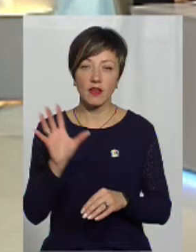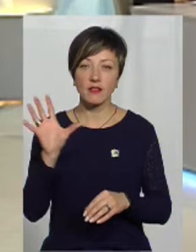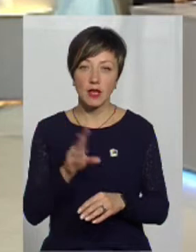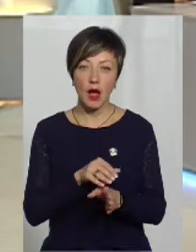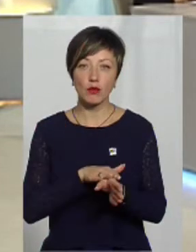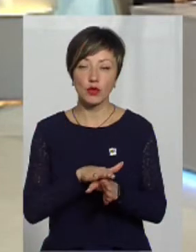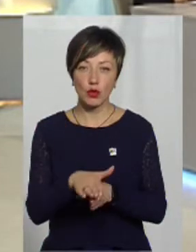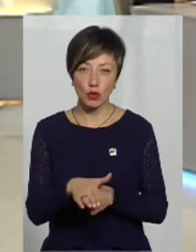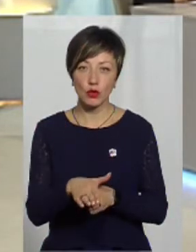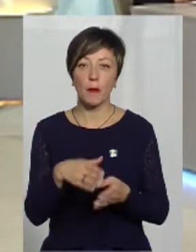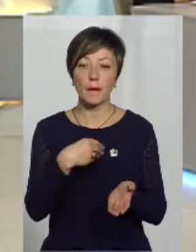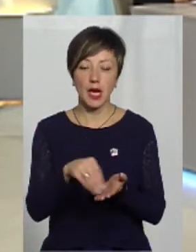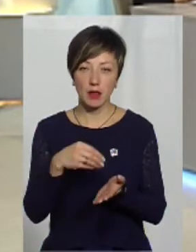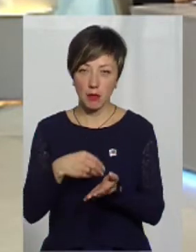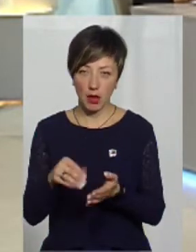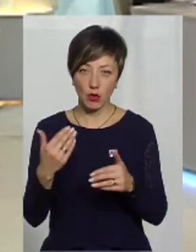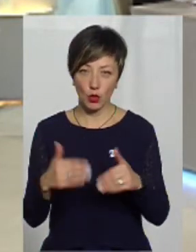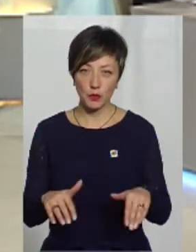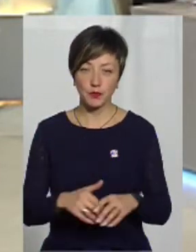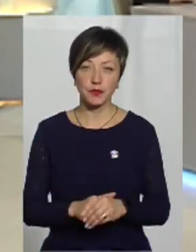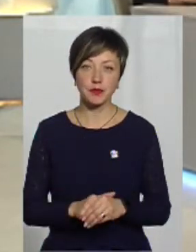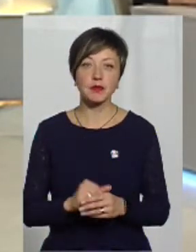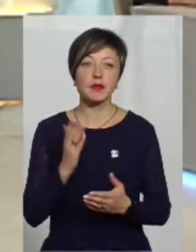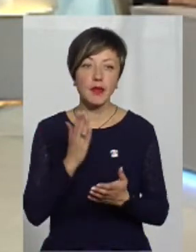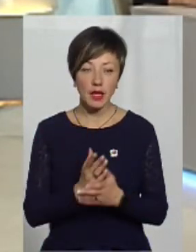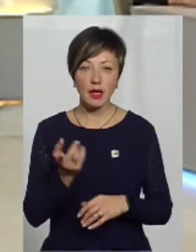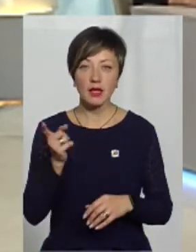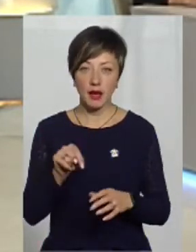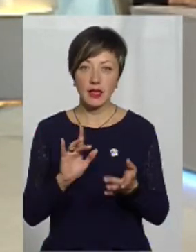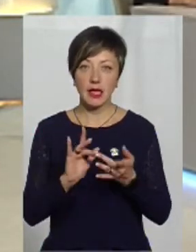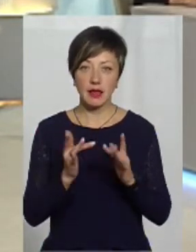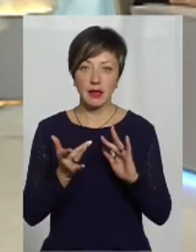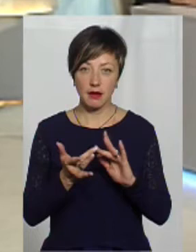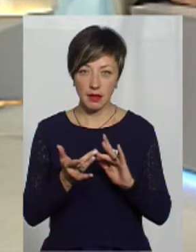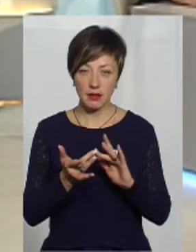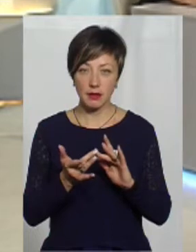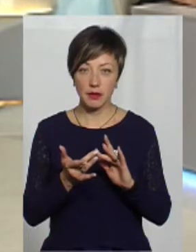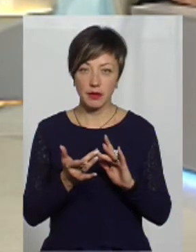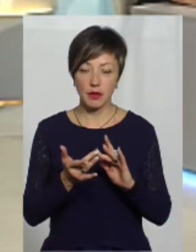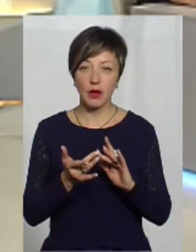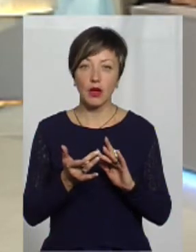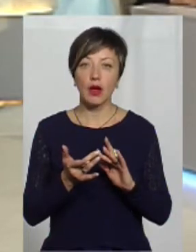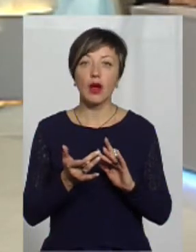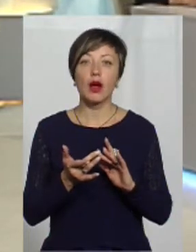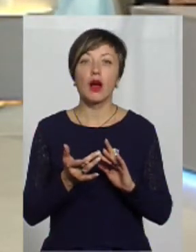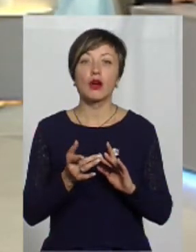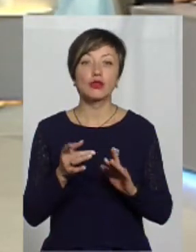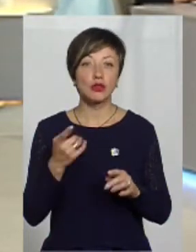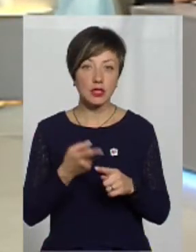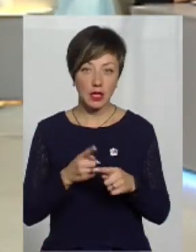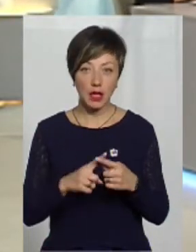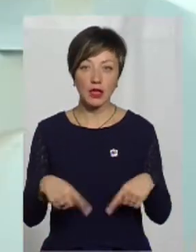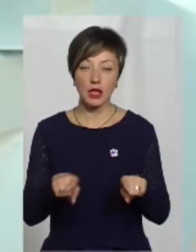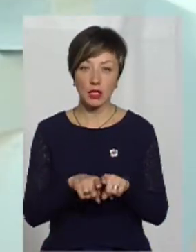все абсолютно придбано. Ну і є навіть інтернет. Доступ до інтернету, що теж важливо.